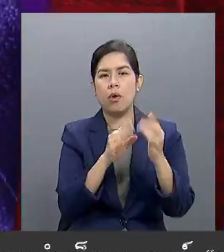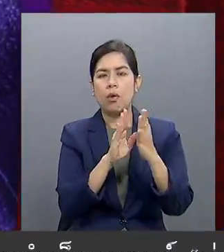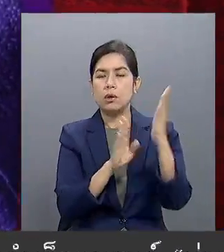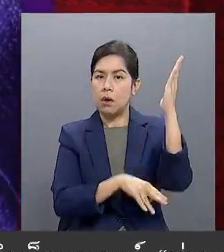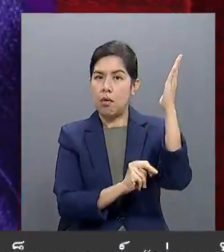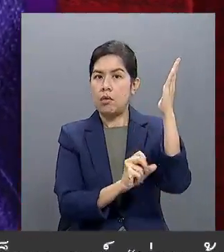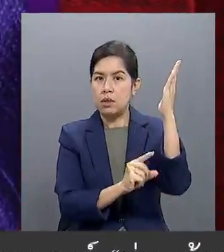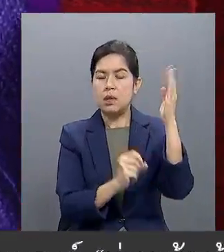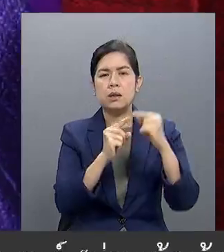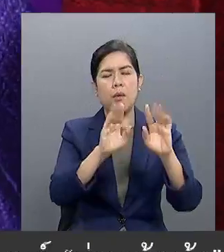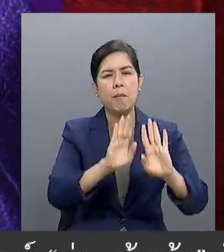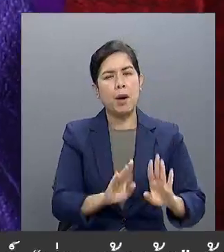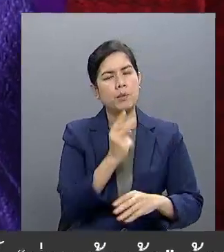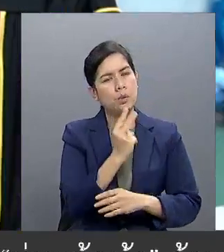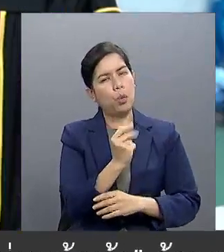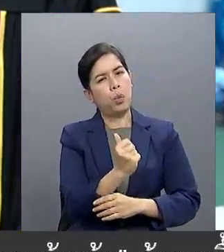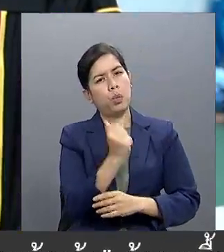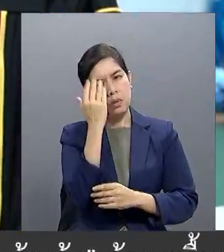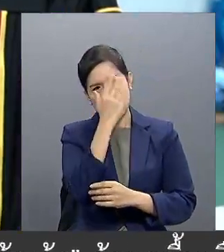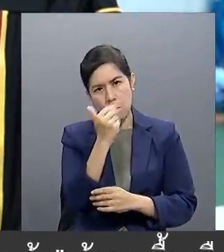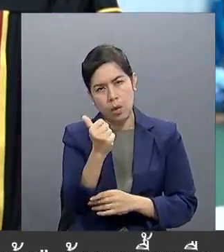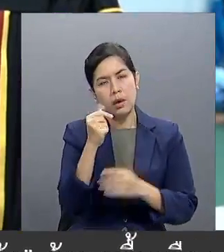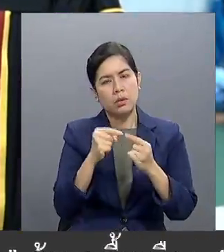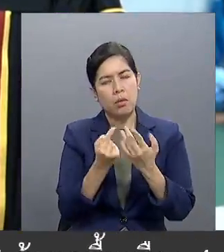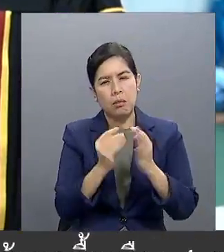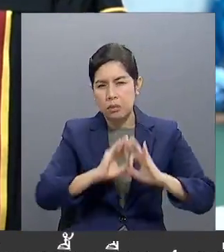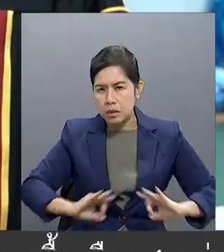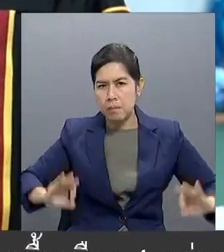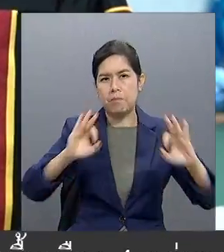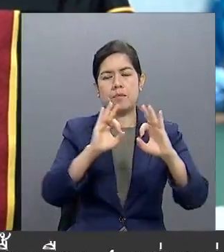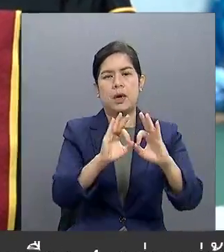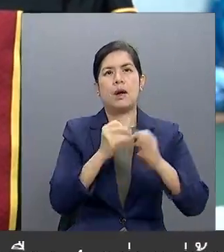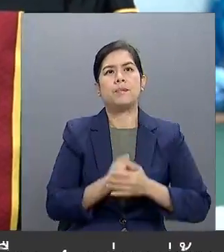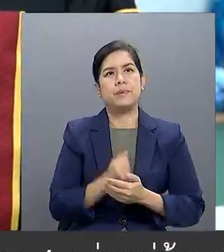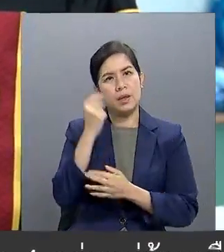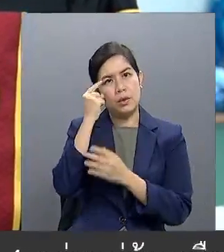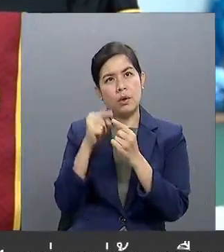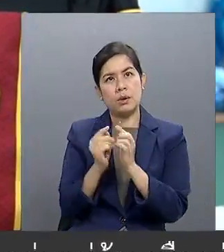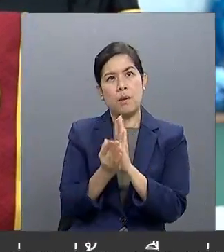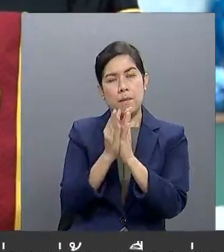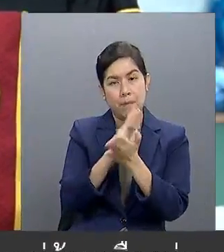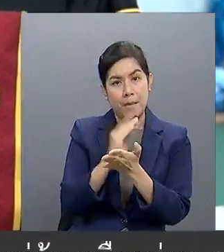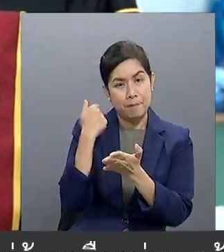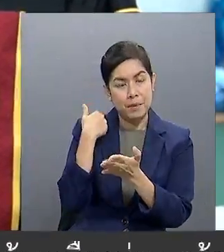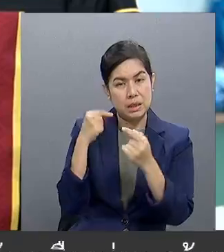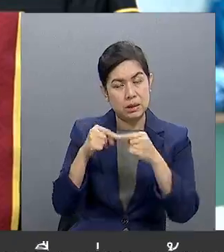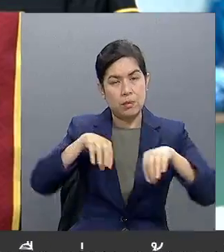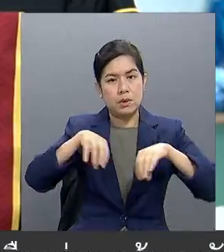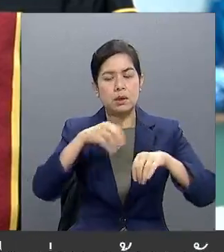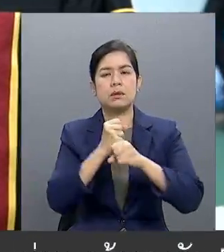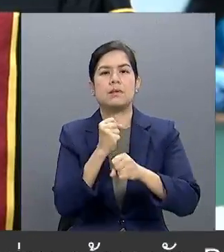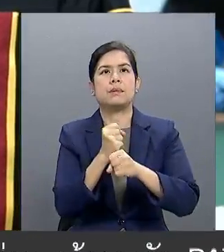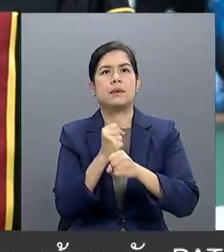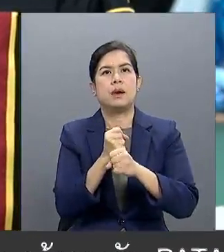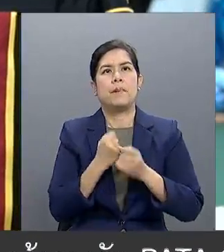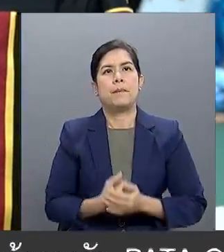ของที่ทุกคนมองว่าเป็นของที่มีคุณค่าสูงค่าดังนั้นน่าจะเหมาะกับการเอามาทำกิจกรรมอะไรสักอย่างนึงอะค่ะก็เลยมีแนวคิด